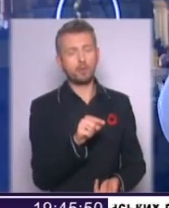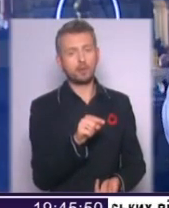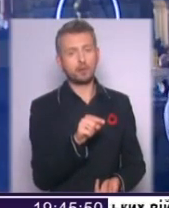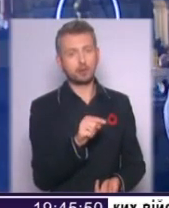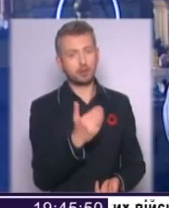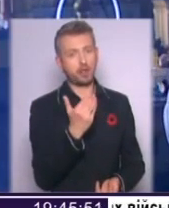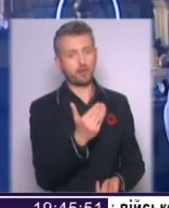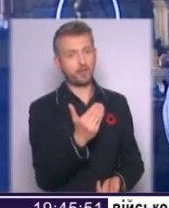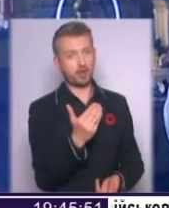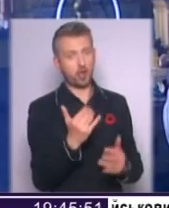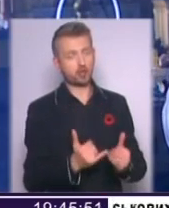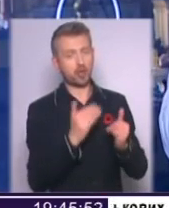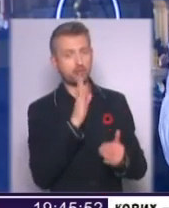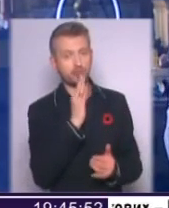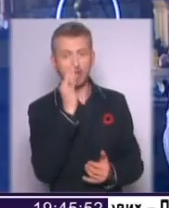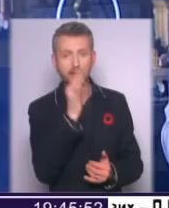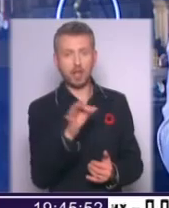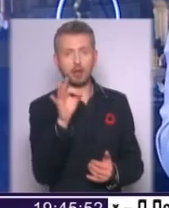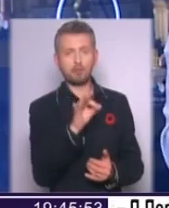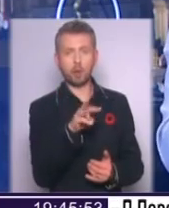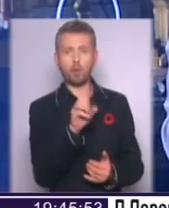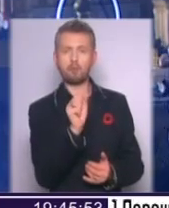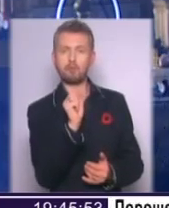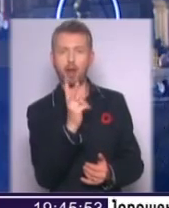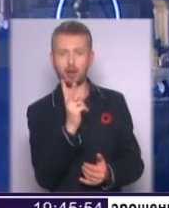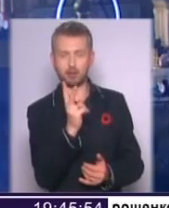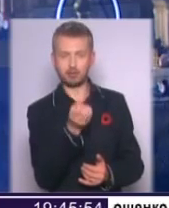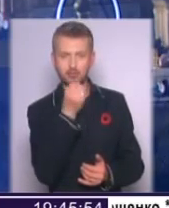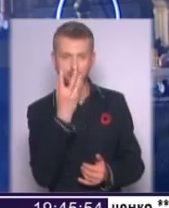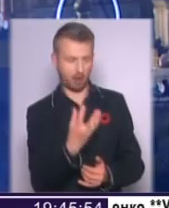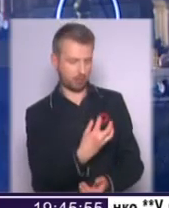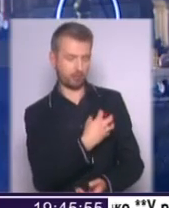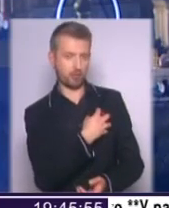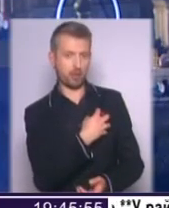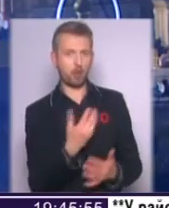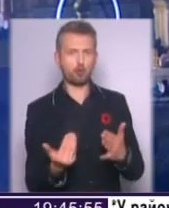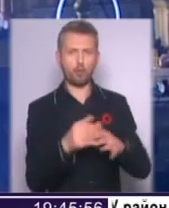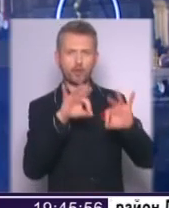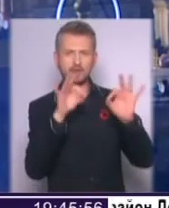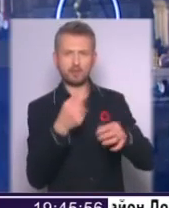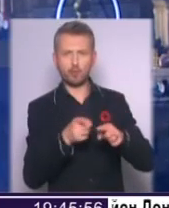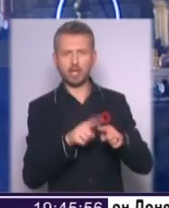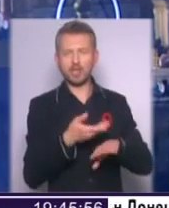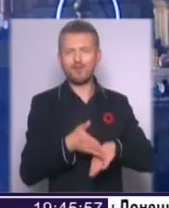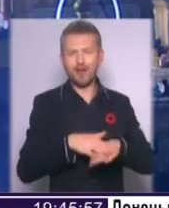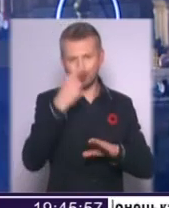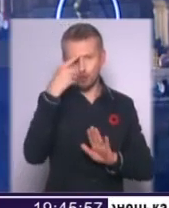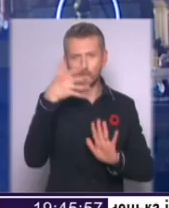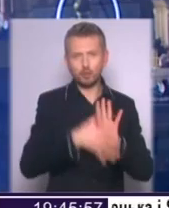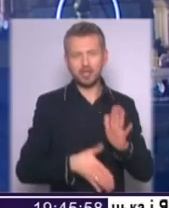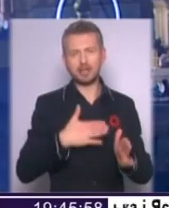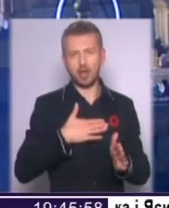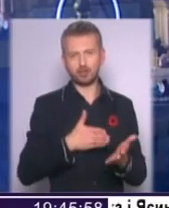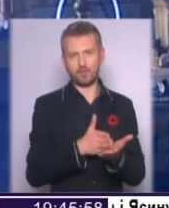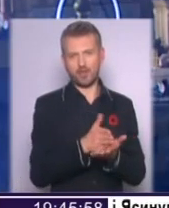ви, шановна, сказали про мак, що це, мовляв, новий символ, який важко зрозуміти нашим ветеранам.